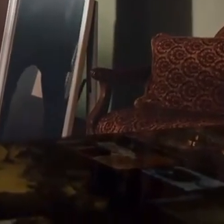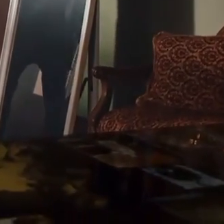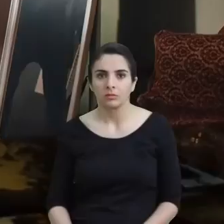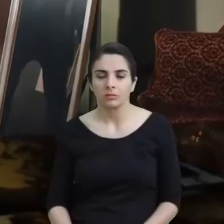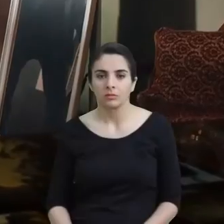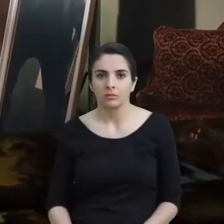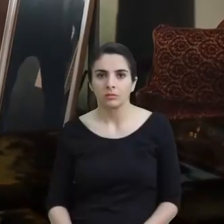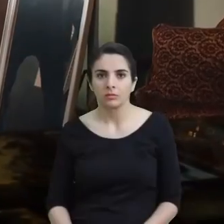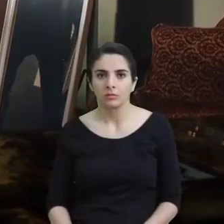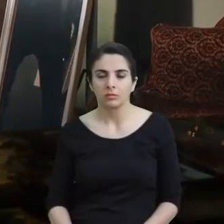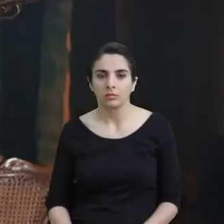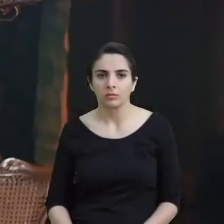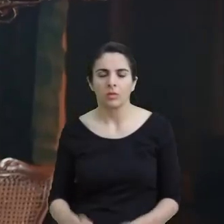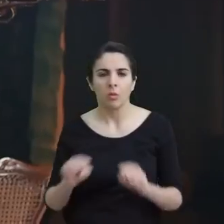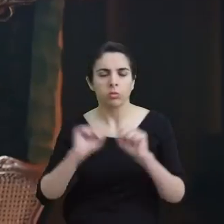açık.